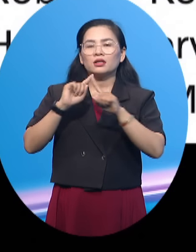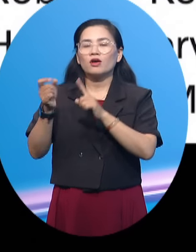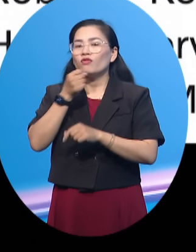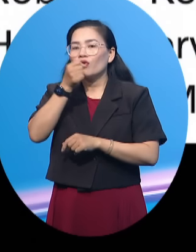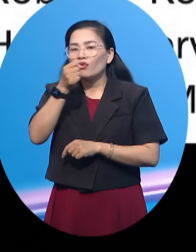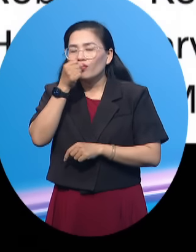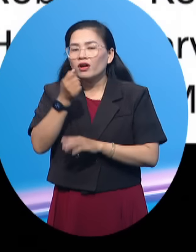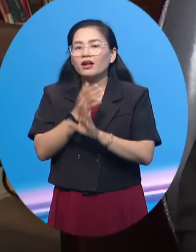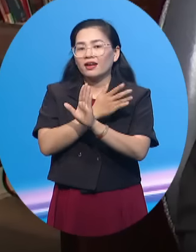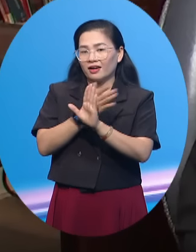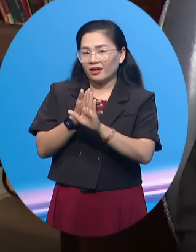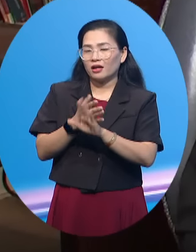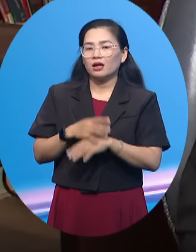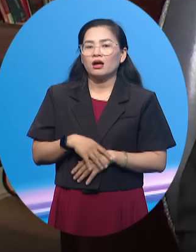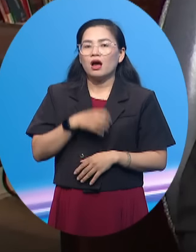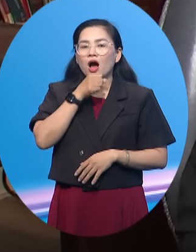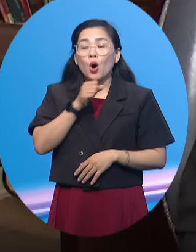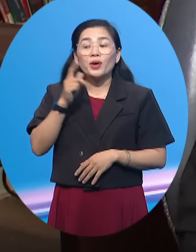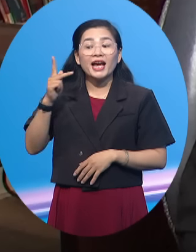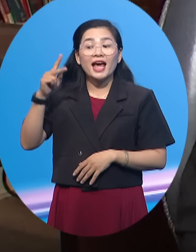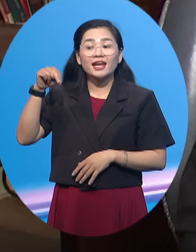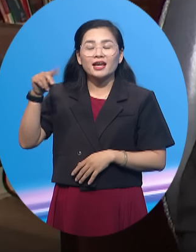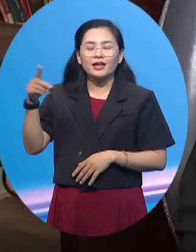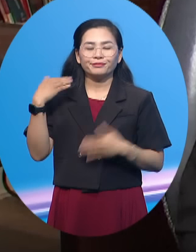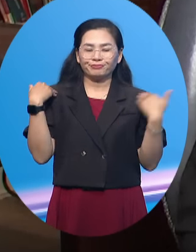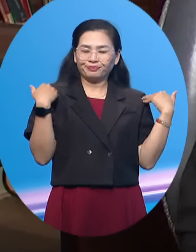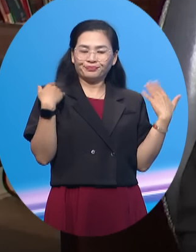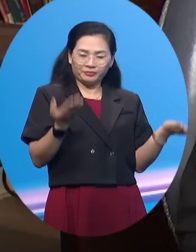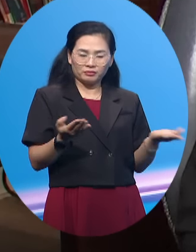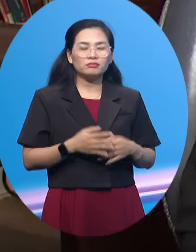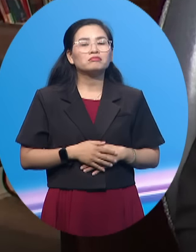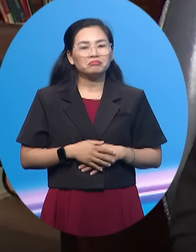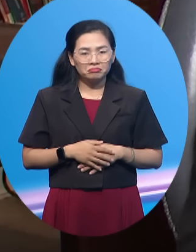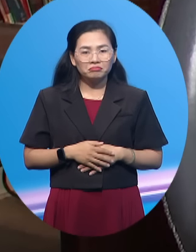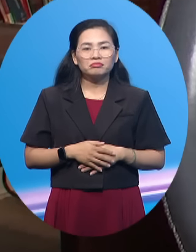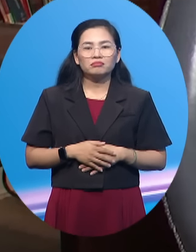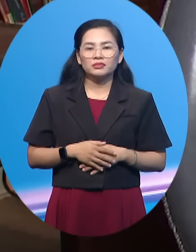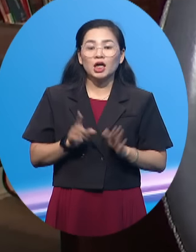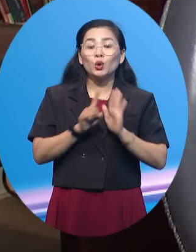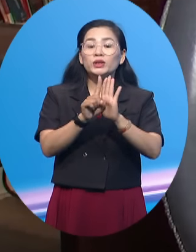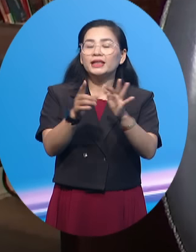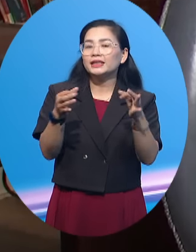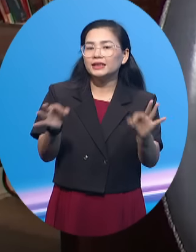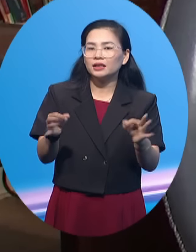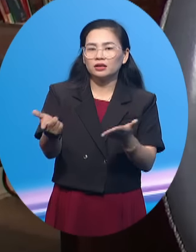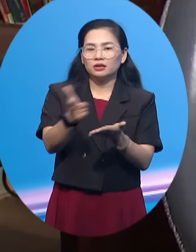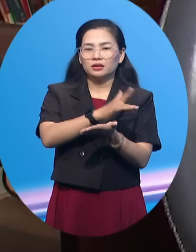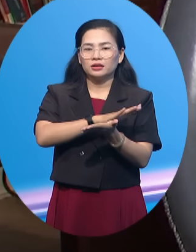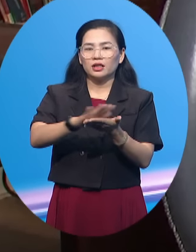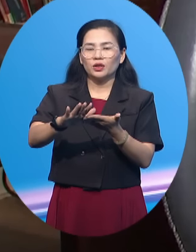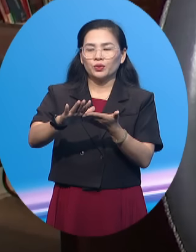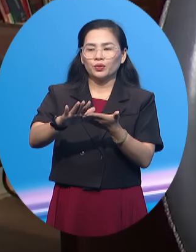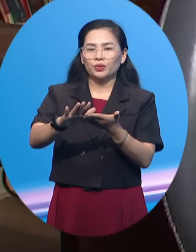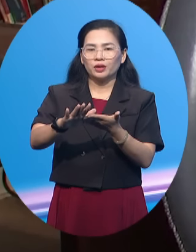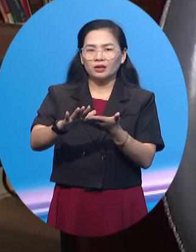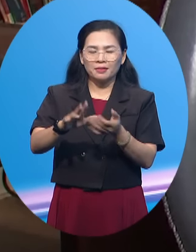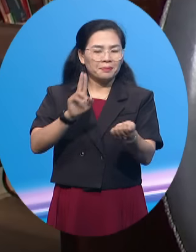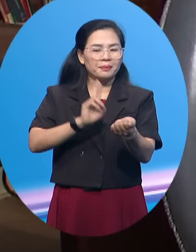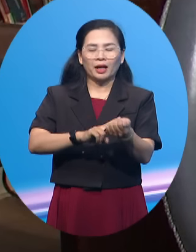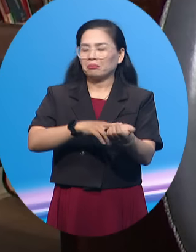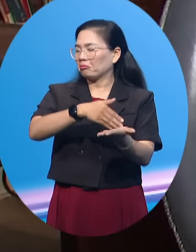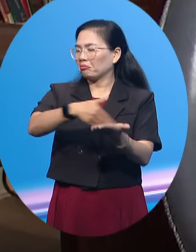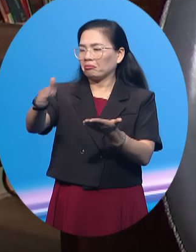vấn trong những tuần gần đây, ông Kennedy đã chỉ ra rằng các ưu tiên của ông bao gồm giải quyết những gì ông gọi là đại dịch bệnh